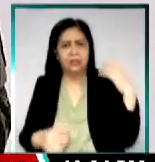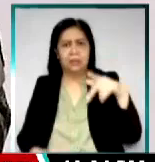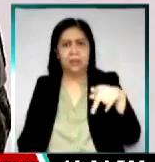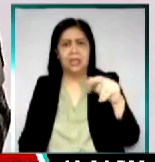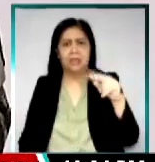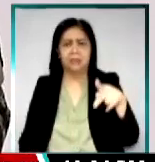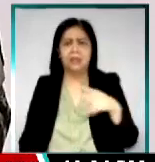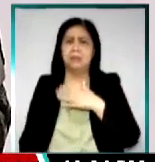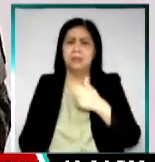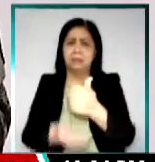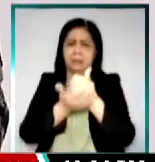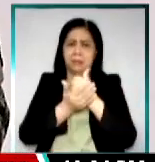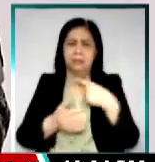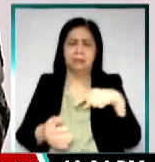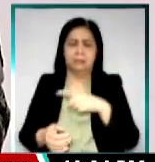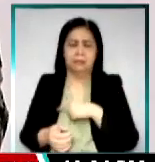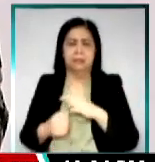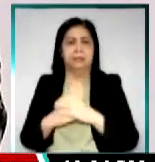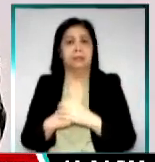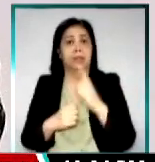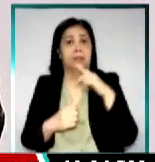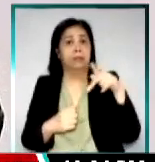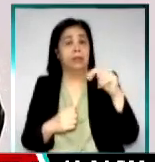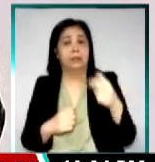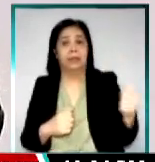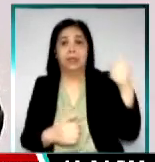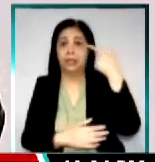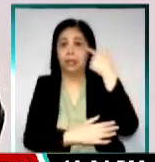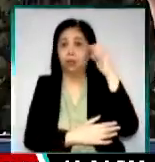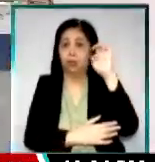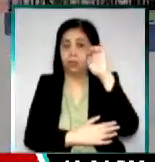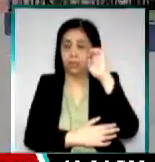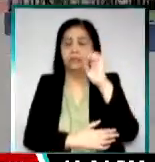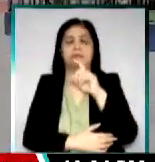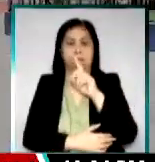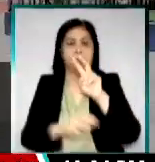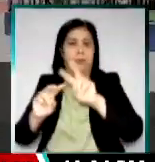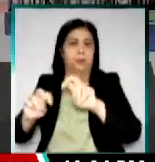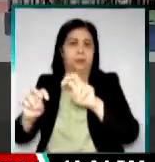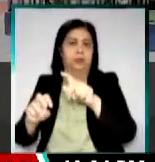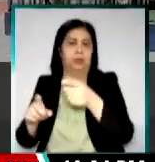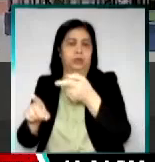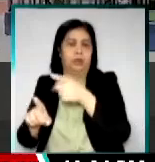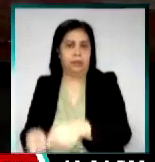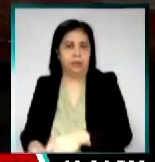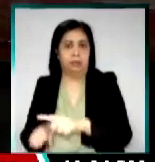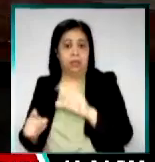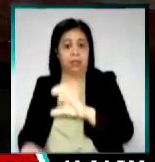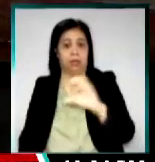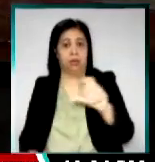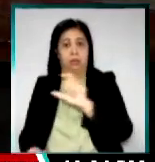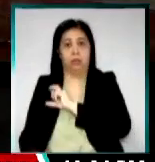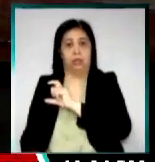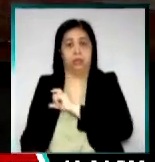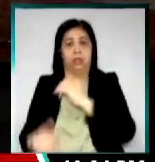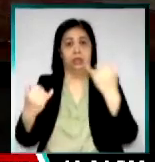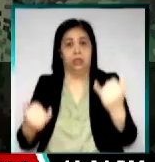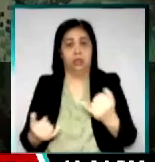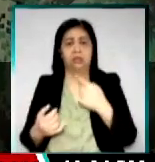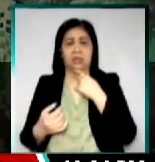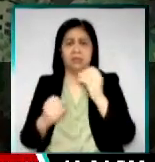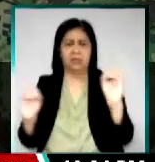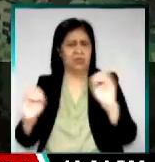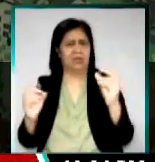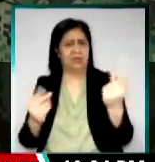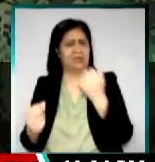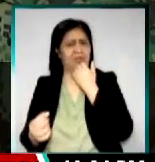MP. Nagsabi naman si PNP Chief Guillermo Eliazar na paiimbestigahan ito. Pero ang Caloocan Police ngayon pa lang, sinabi ng walang foul play.